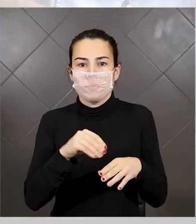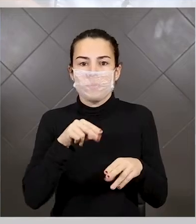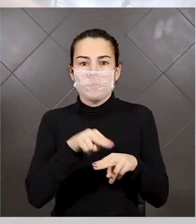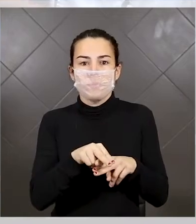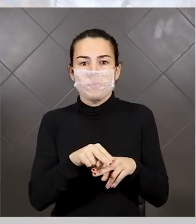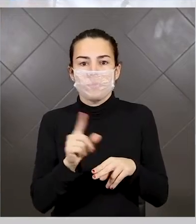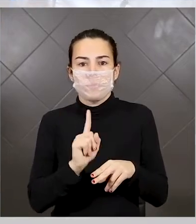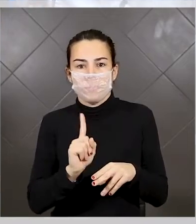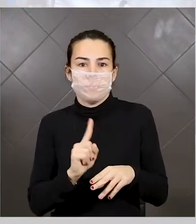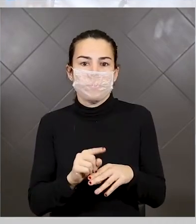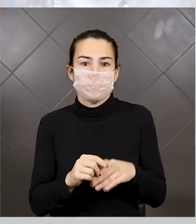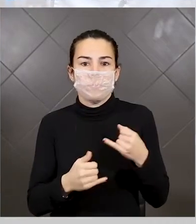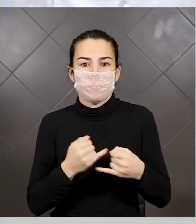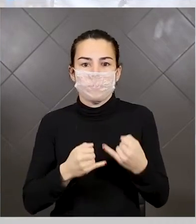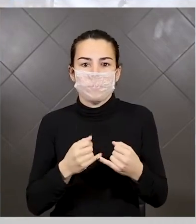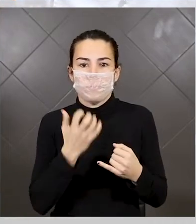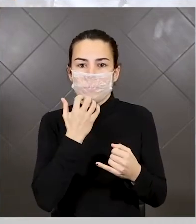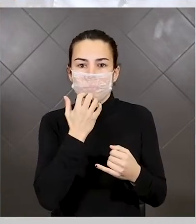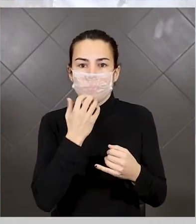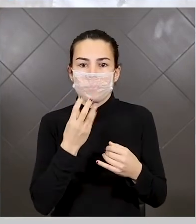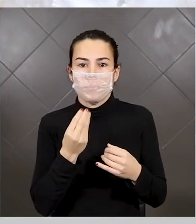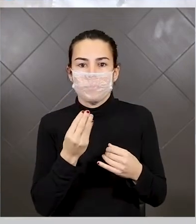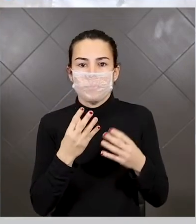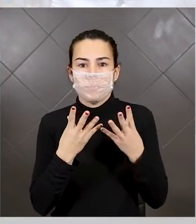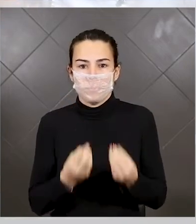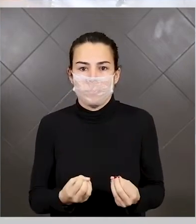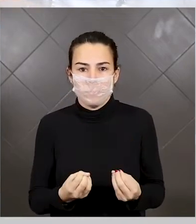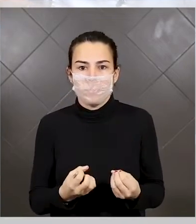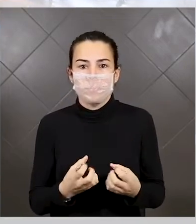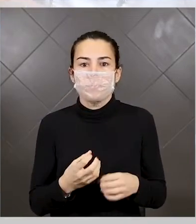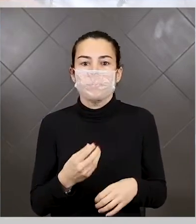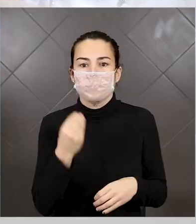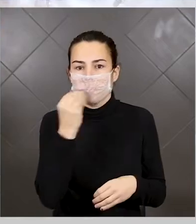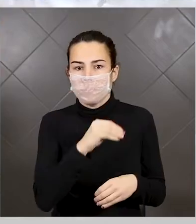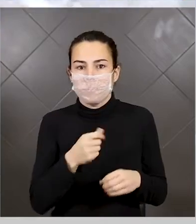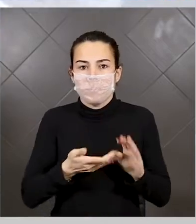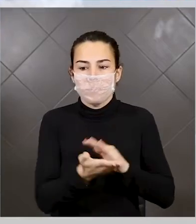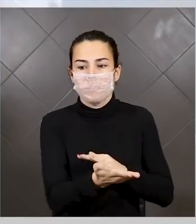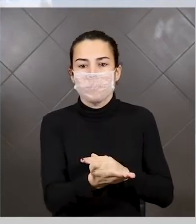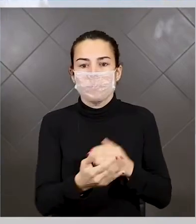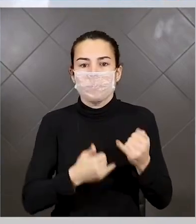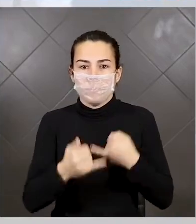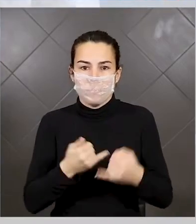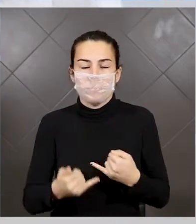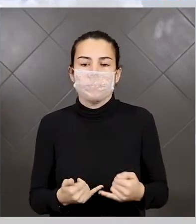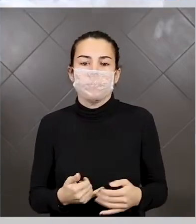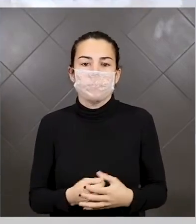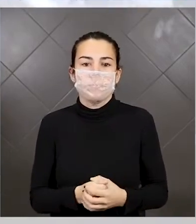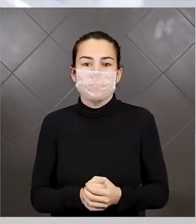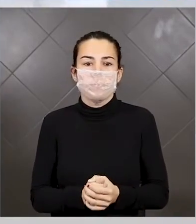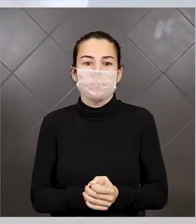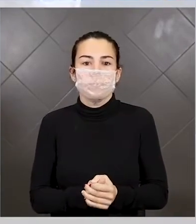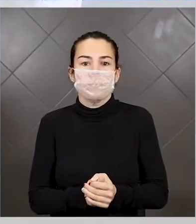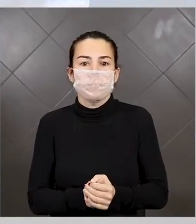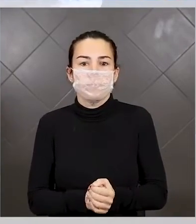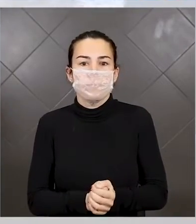d'una gelifica quan toca la llauna i a vegades ens poden quedar algunes bombolles o forats que